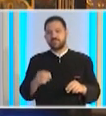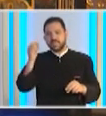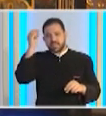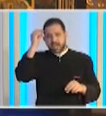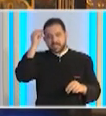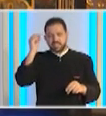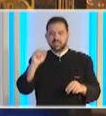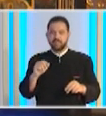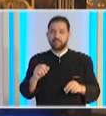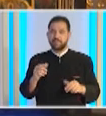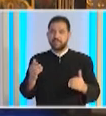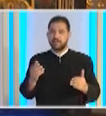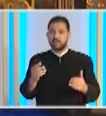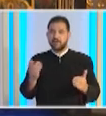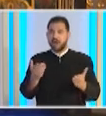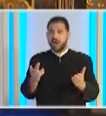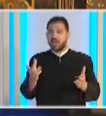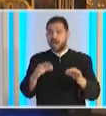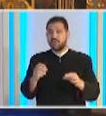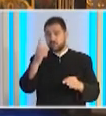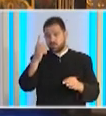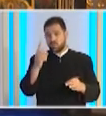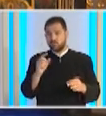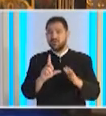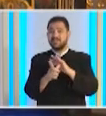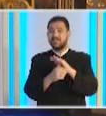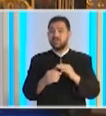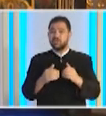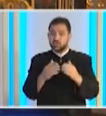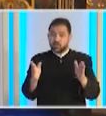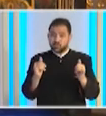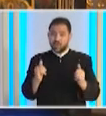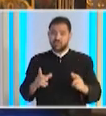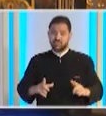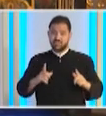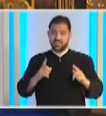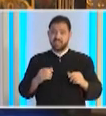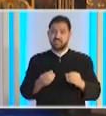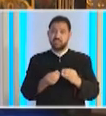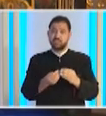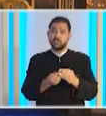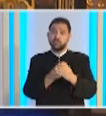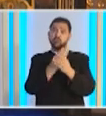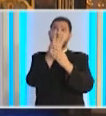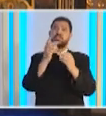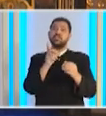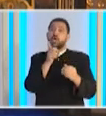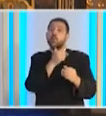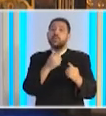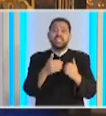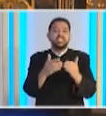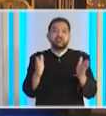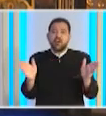ar fi unul dintre începuturile acestei vieți duhovnicești pentru noi? De unde să